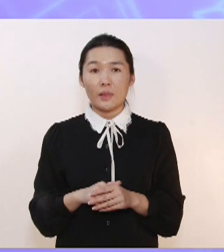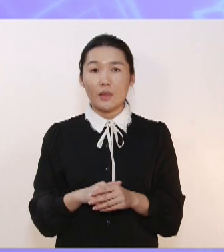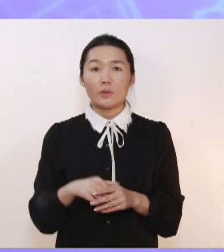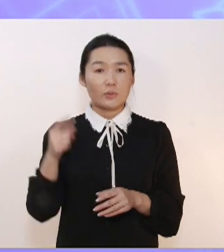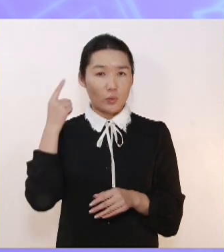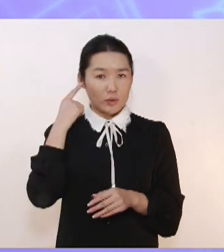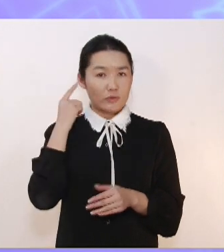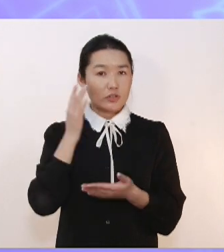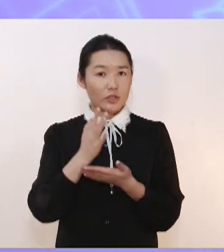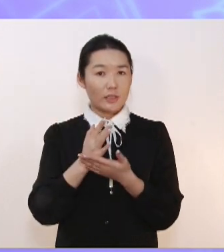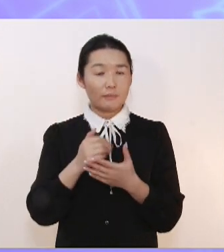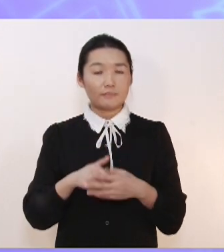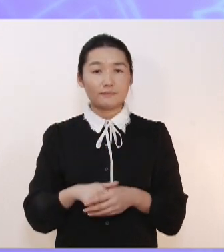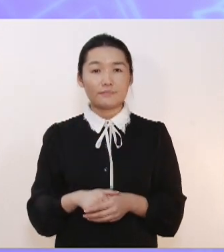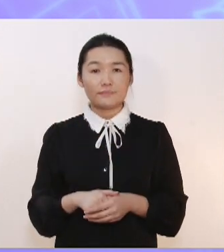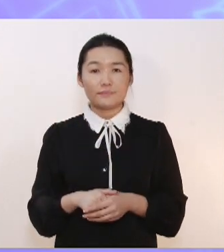слышно.